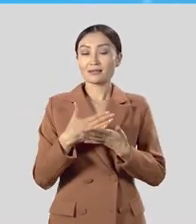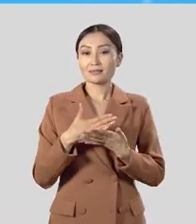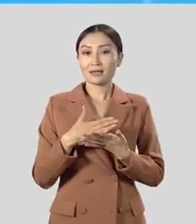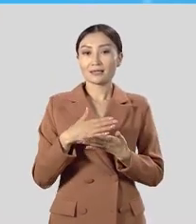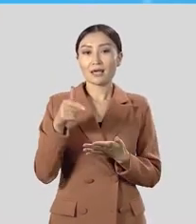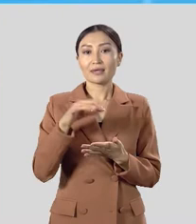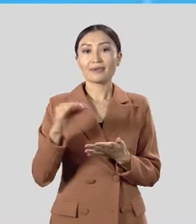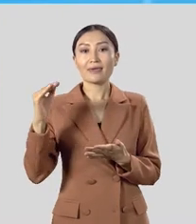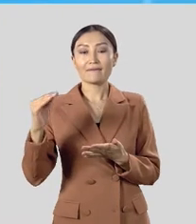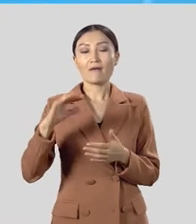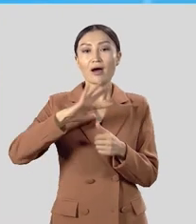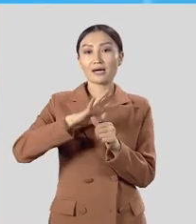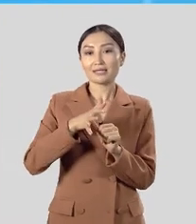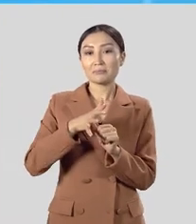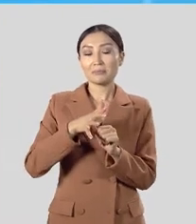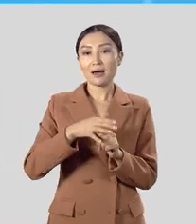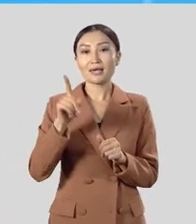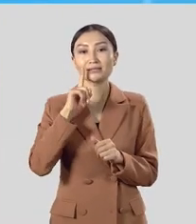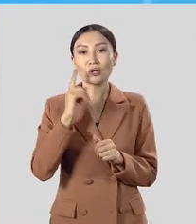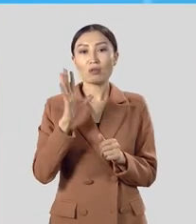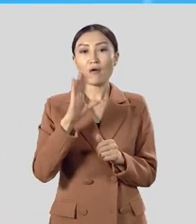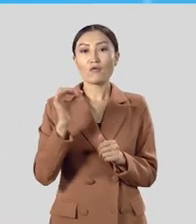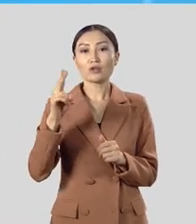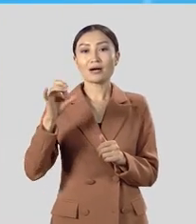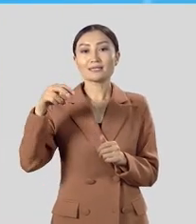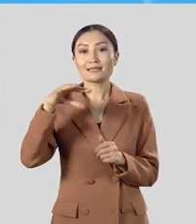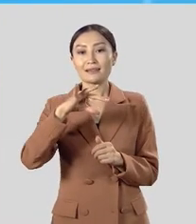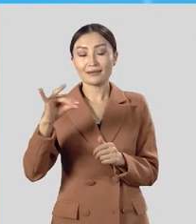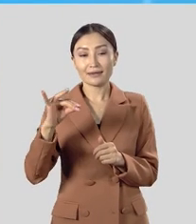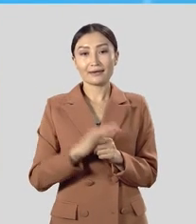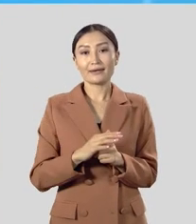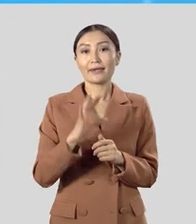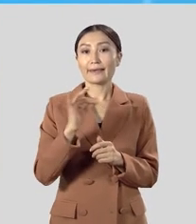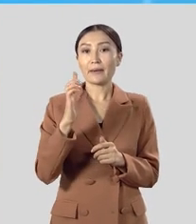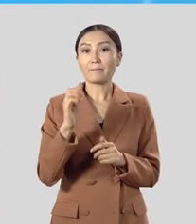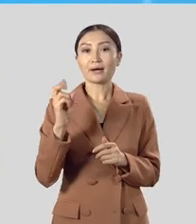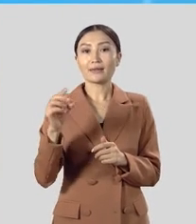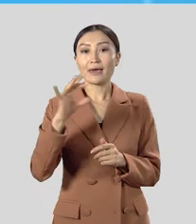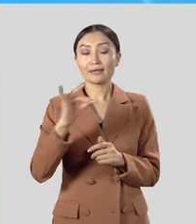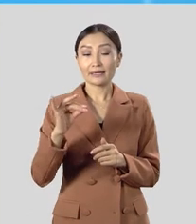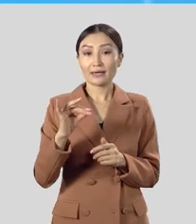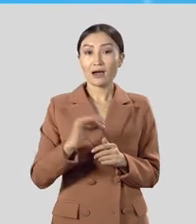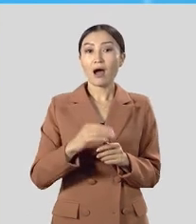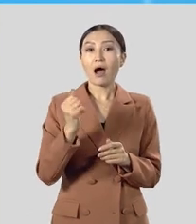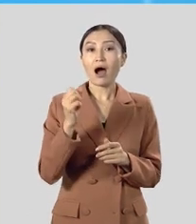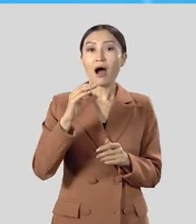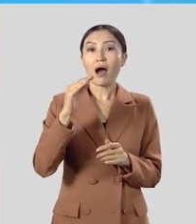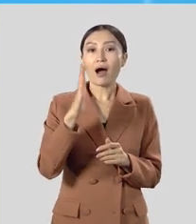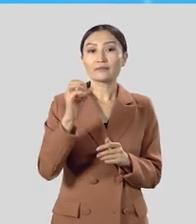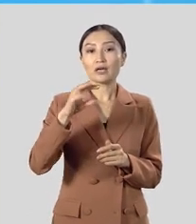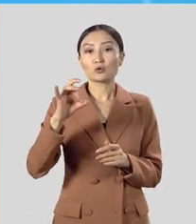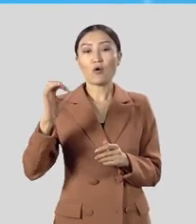из гифов гриба и зеленой водоросли или цианобактерии. Причем